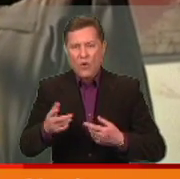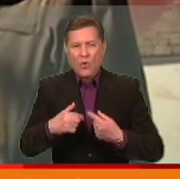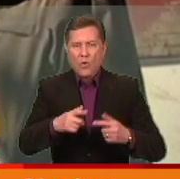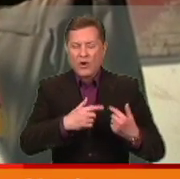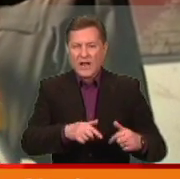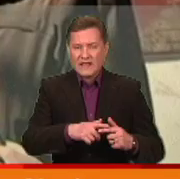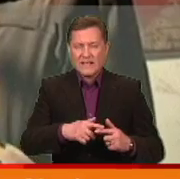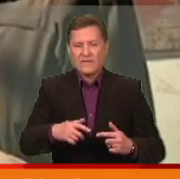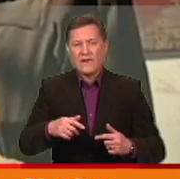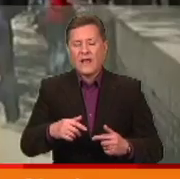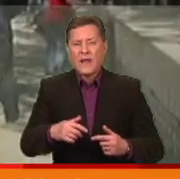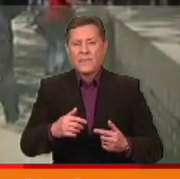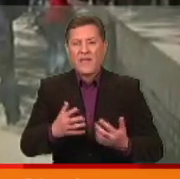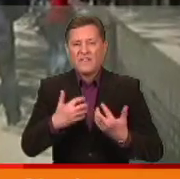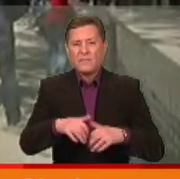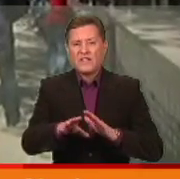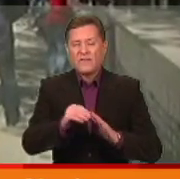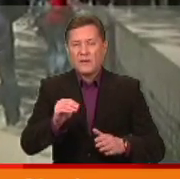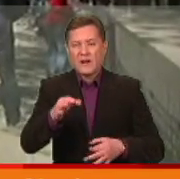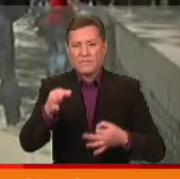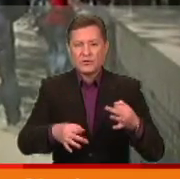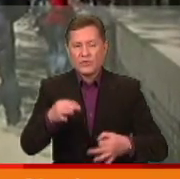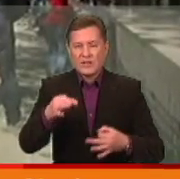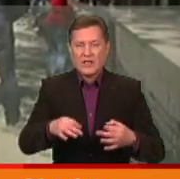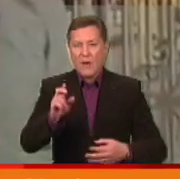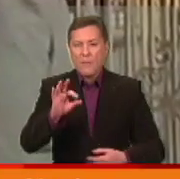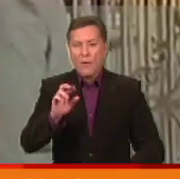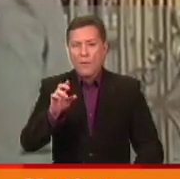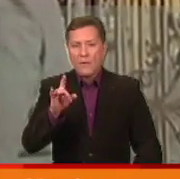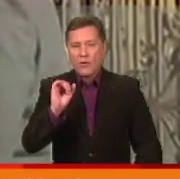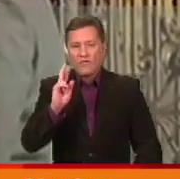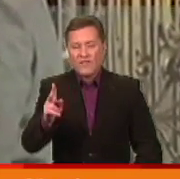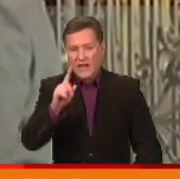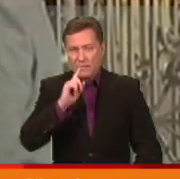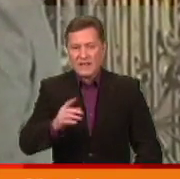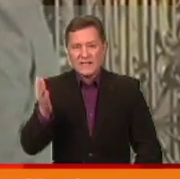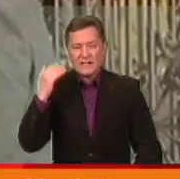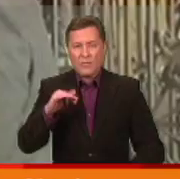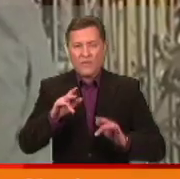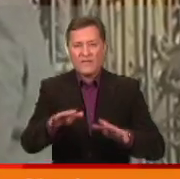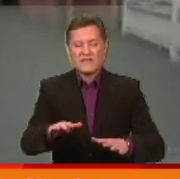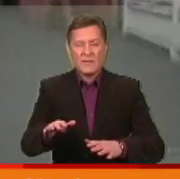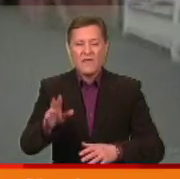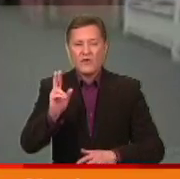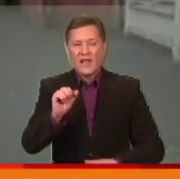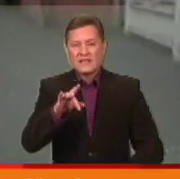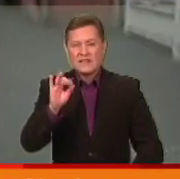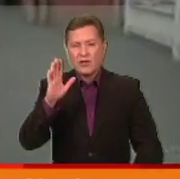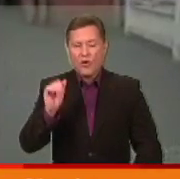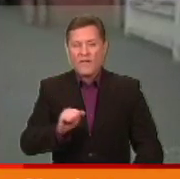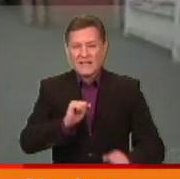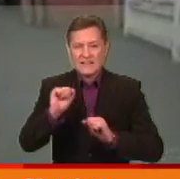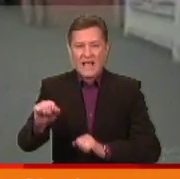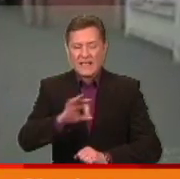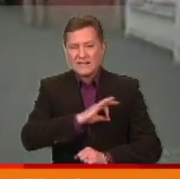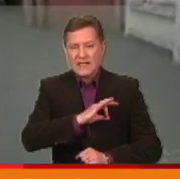здивовані автоматичним вибором судді. Справу слухатиме суддя Бобровник, той, що місяць тому вів справу на Сірова. Захисники Мартиненка